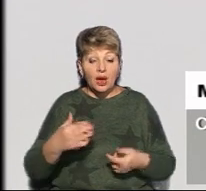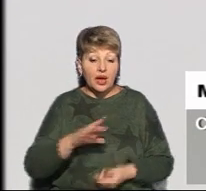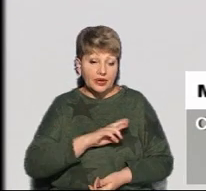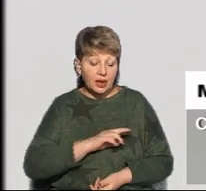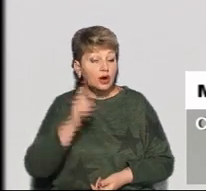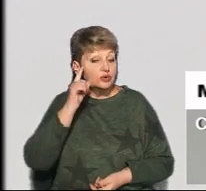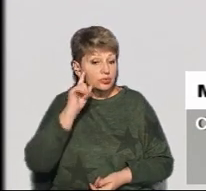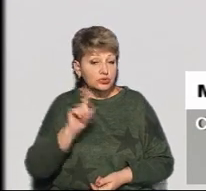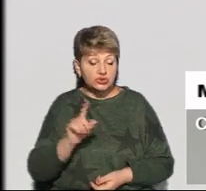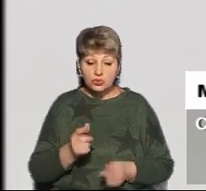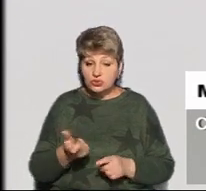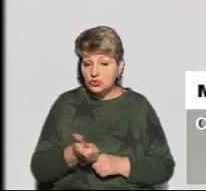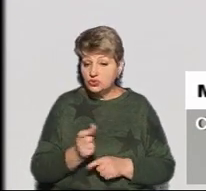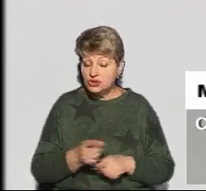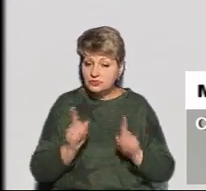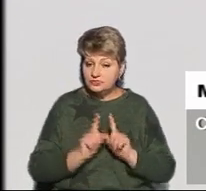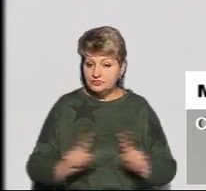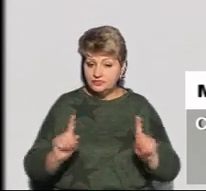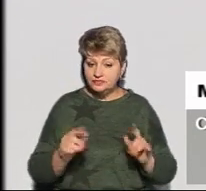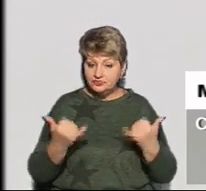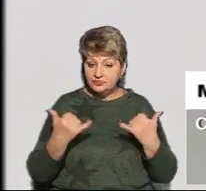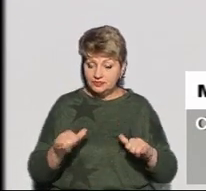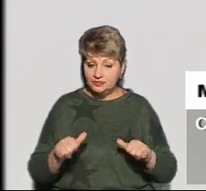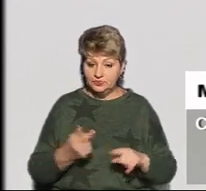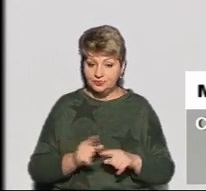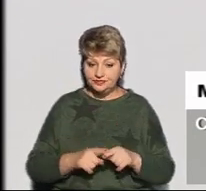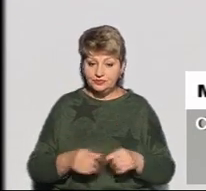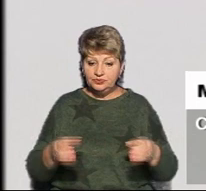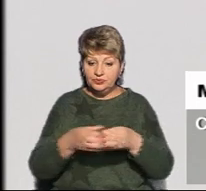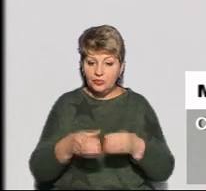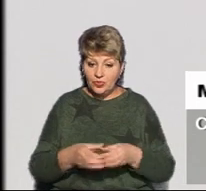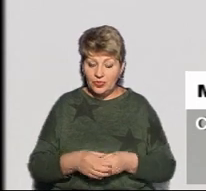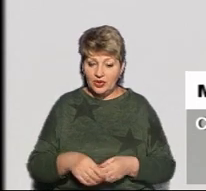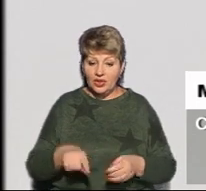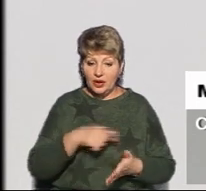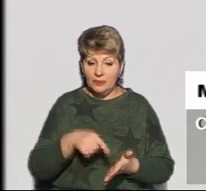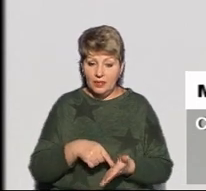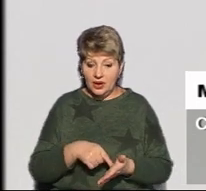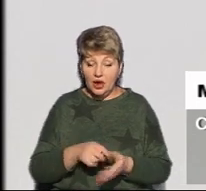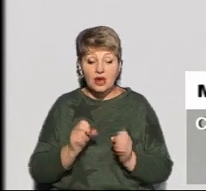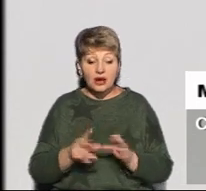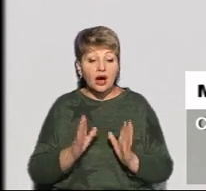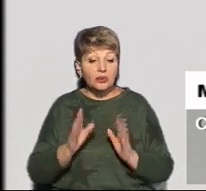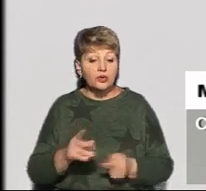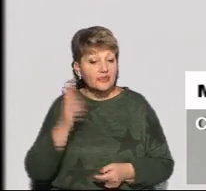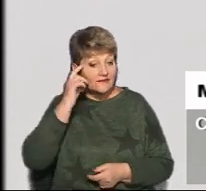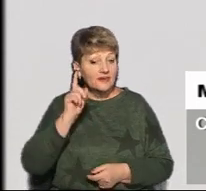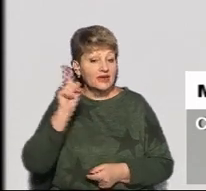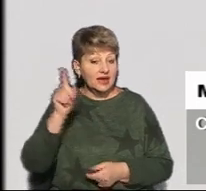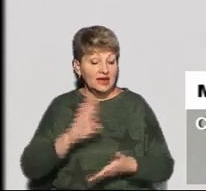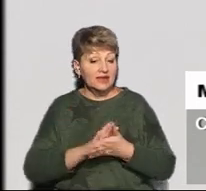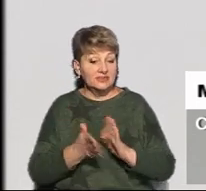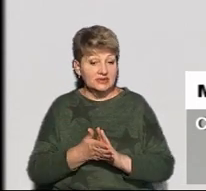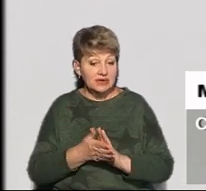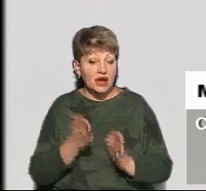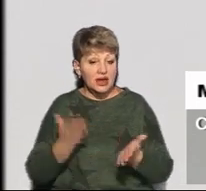можливі дуже несподівані. Ну, я думаю, що все залежить в тому числі від конфігурації, яка буде складатися там на горі в Києві. Якщо,